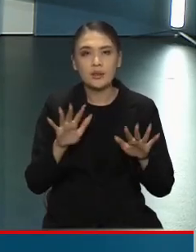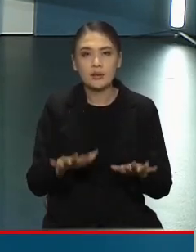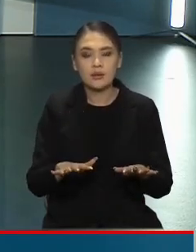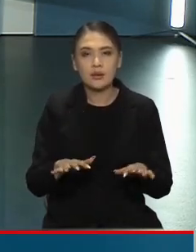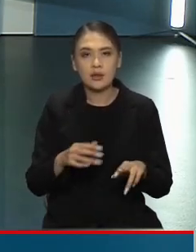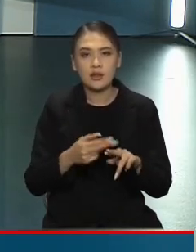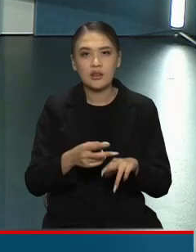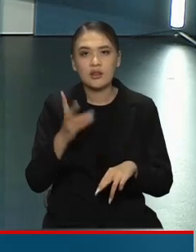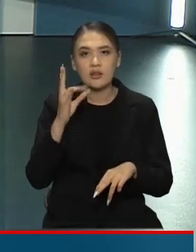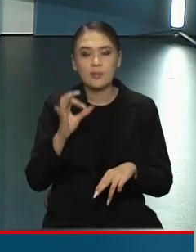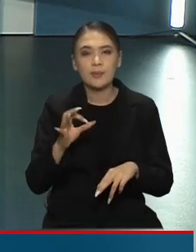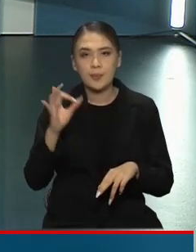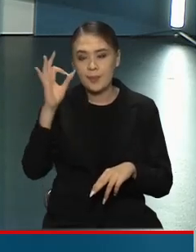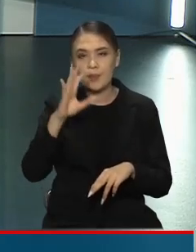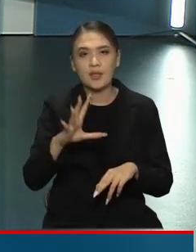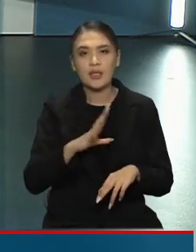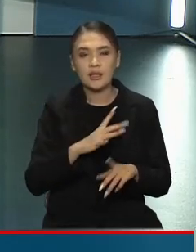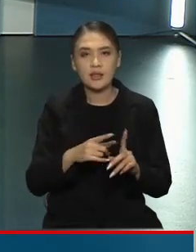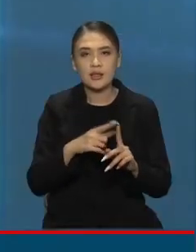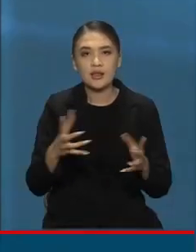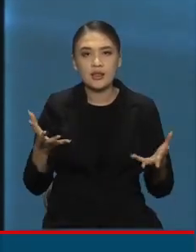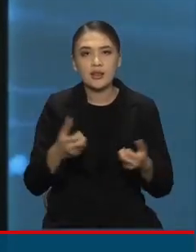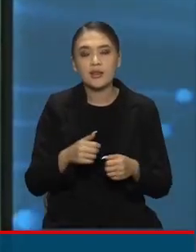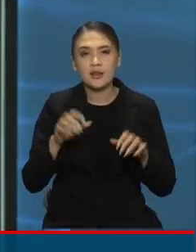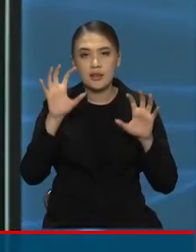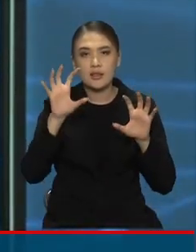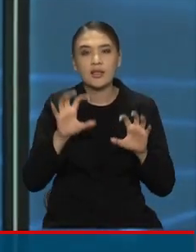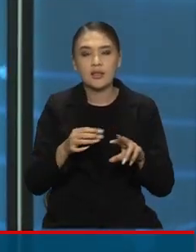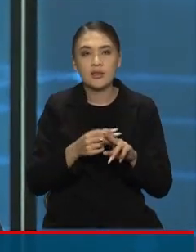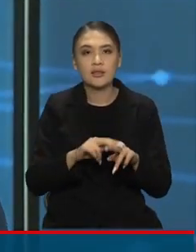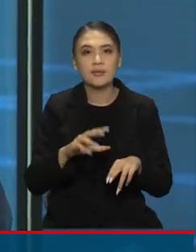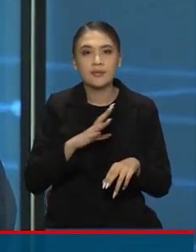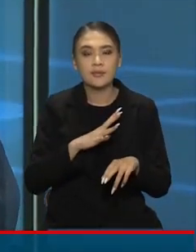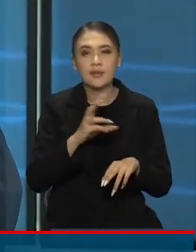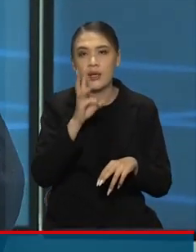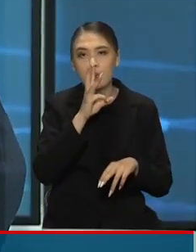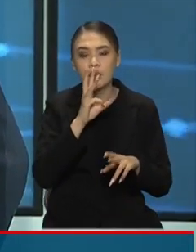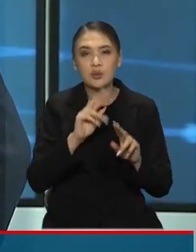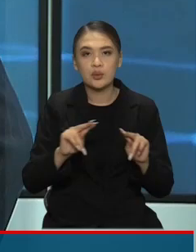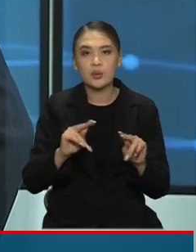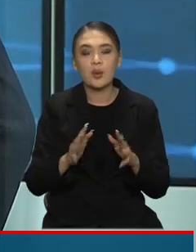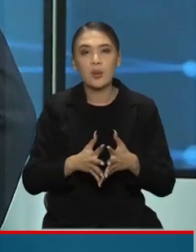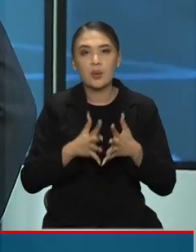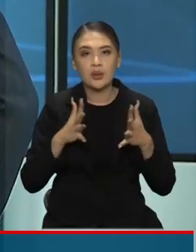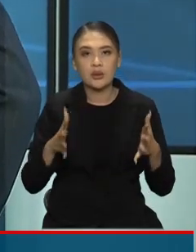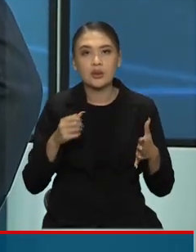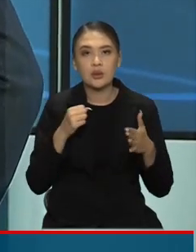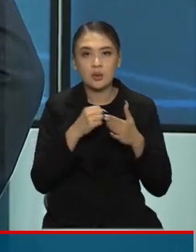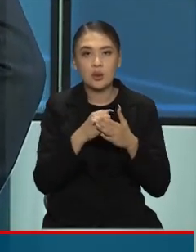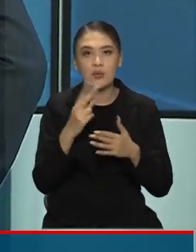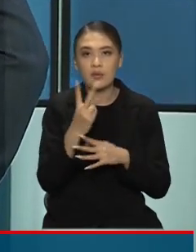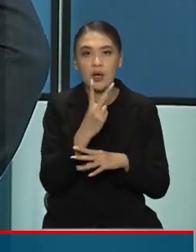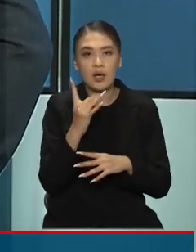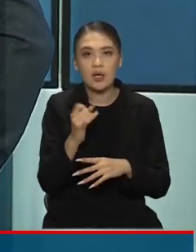Ну, с момента принятия закона зарплаты учителей, соответственно, увеличились в два раза.